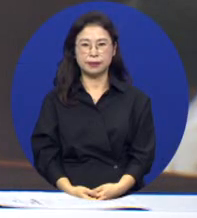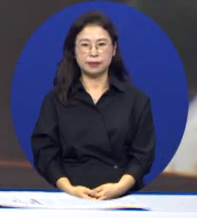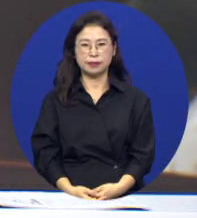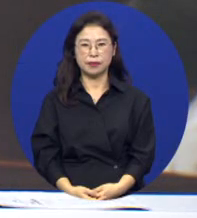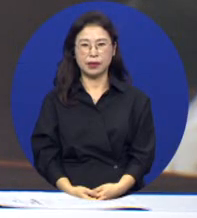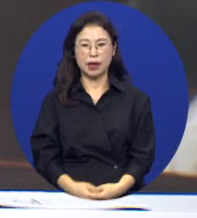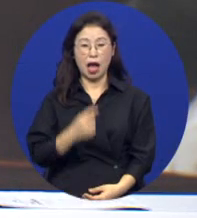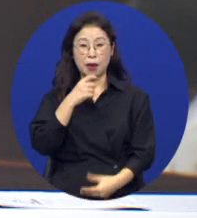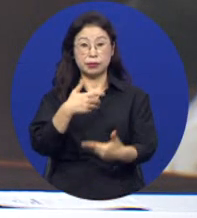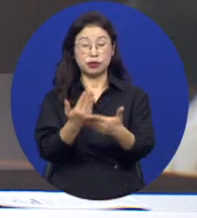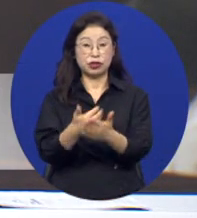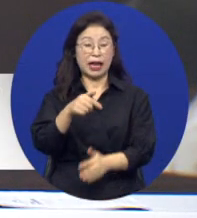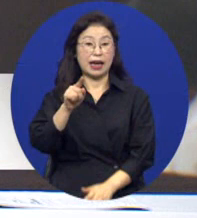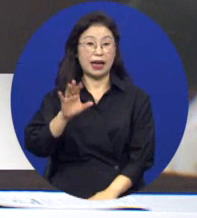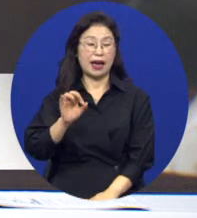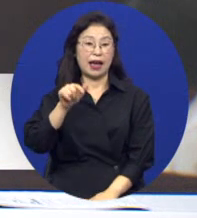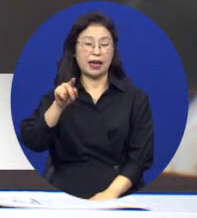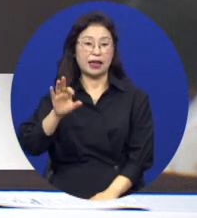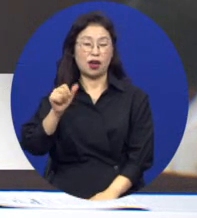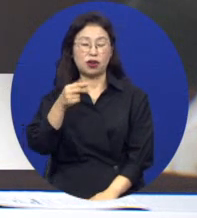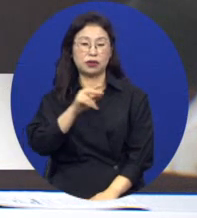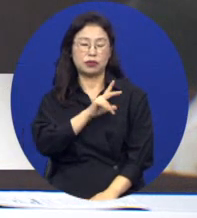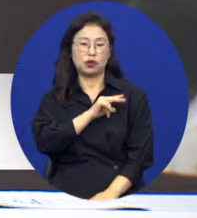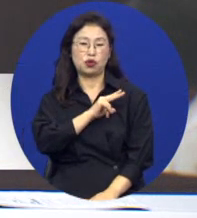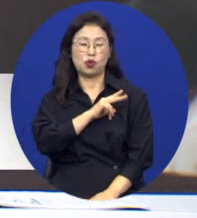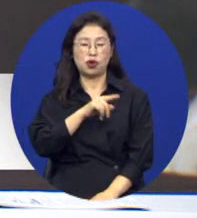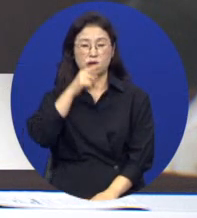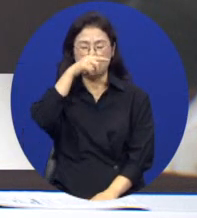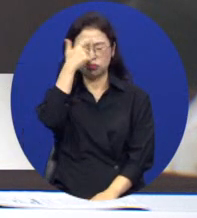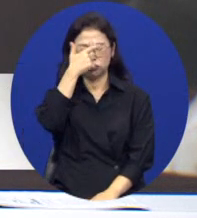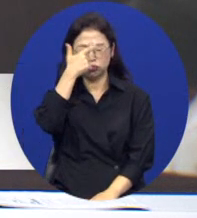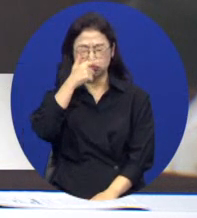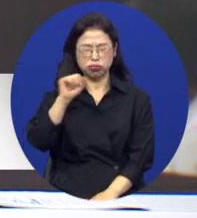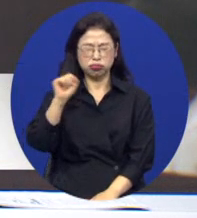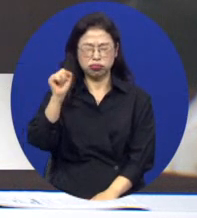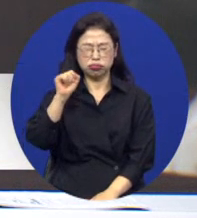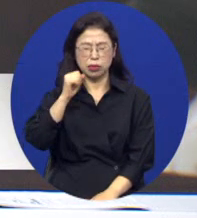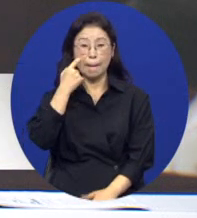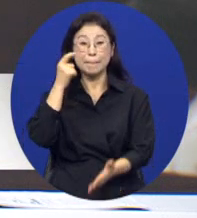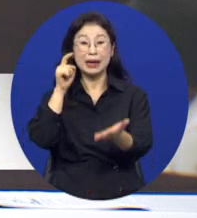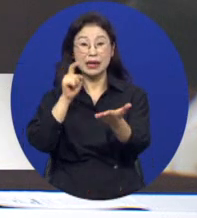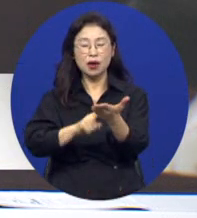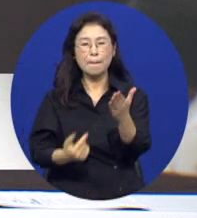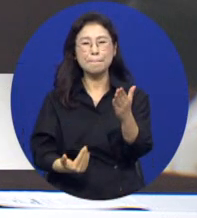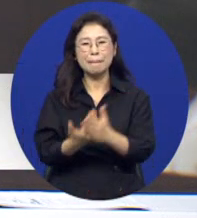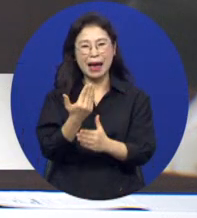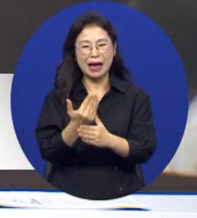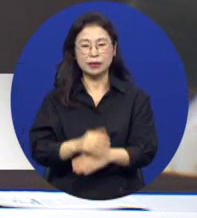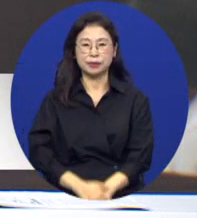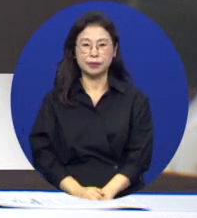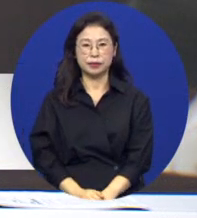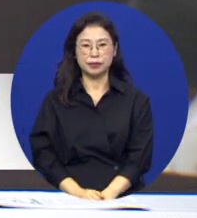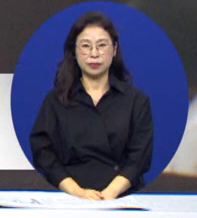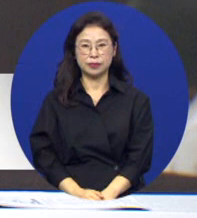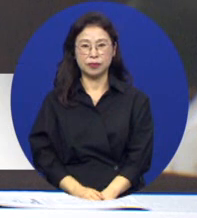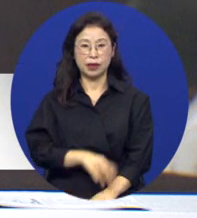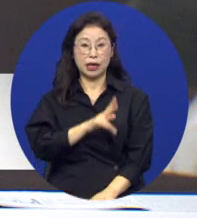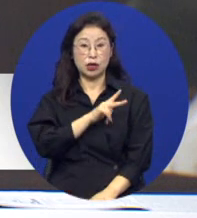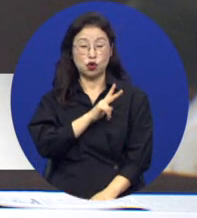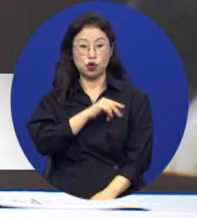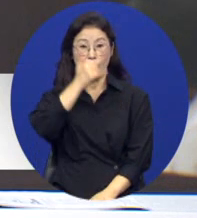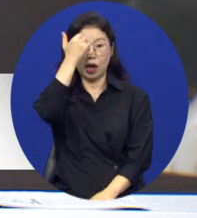최근 더불어민주당 강경흠 도의원이 만취 상태에서 음주운전을 하다 적발돼 무리를 빚었는데요